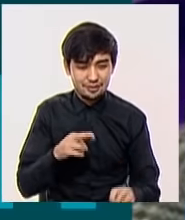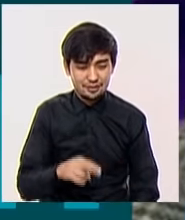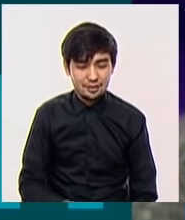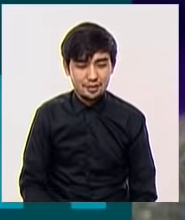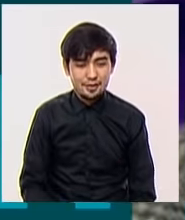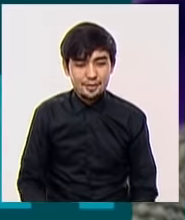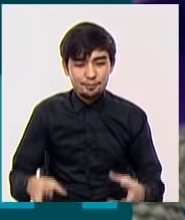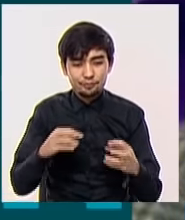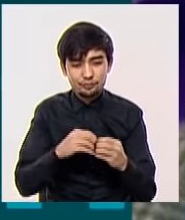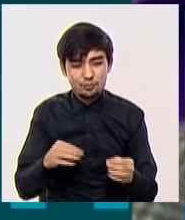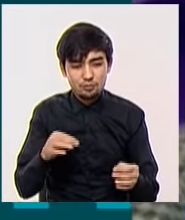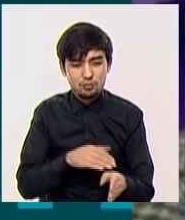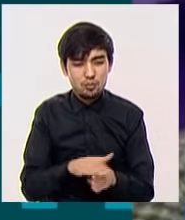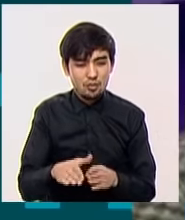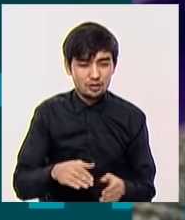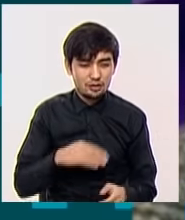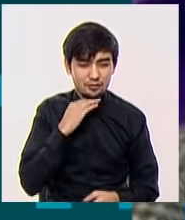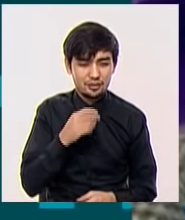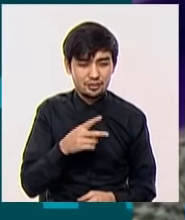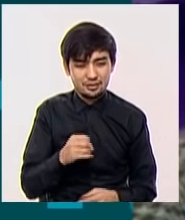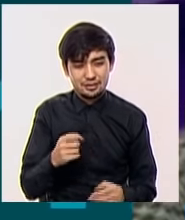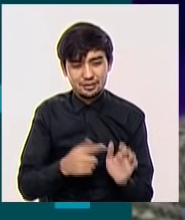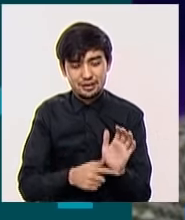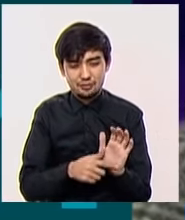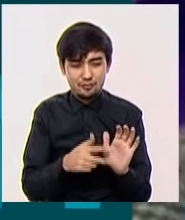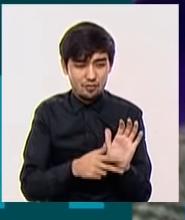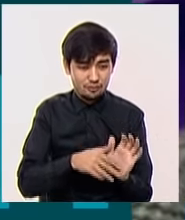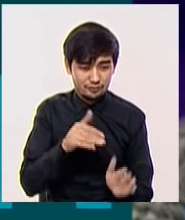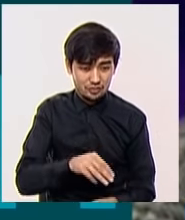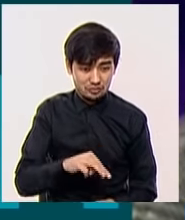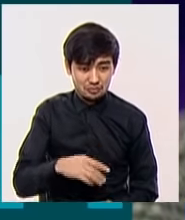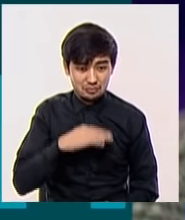достаточно суммы в пределах 70 80